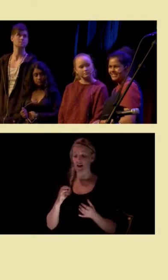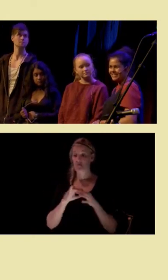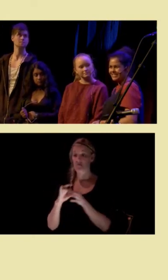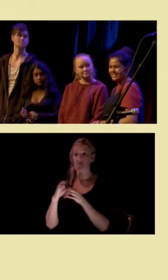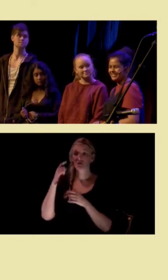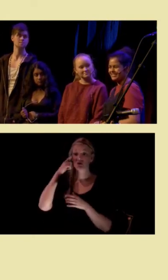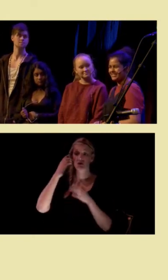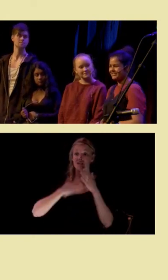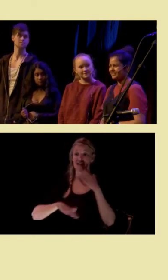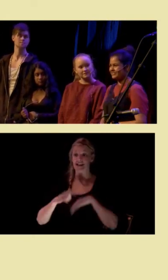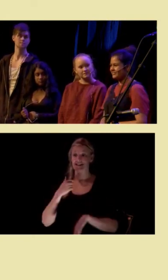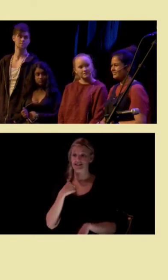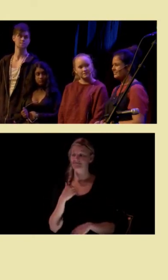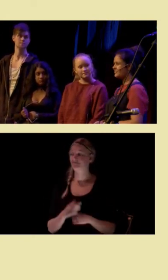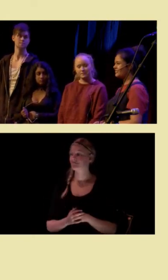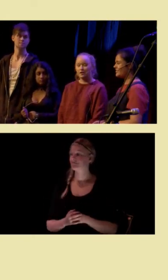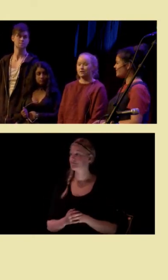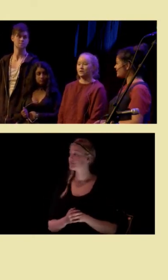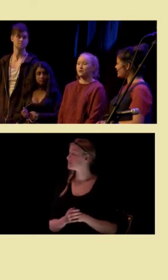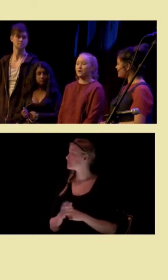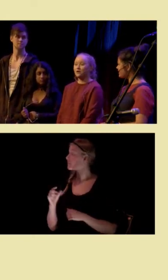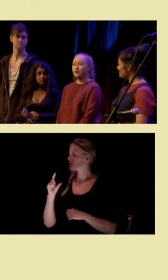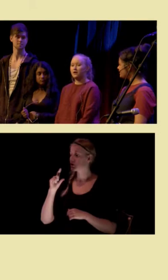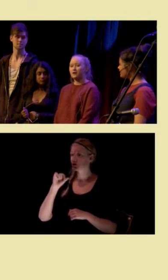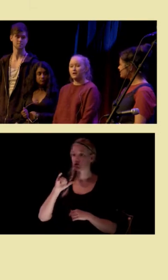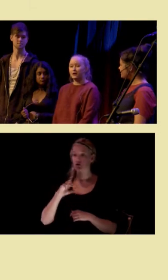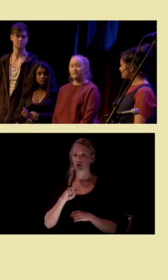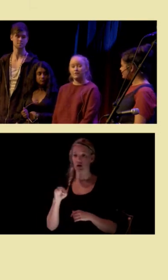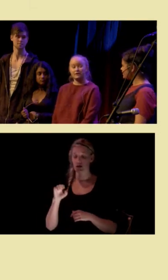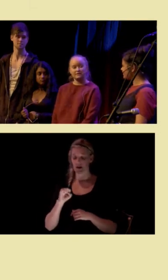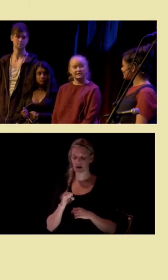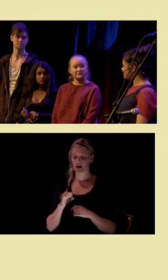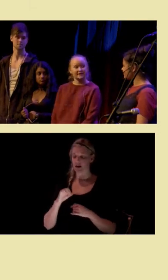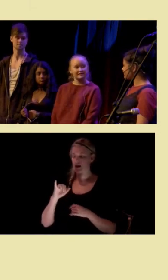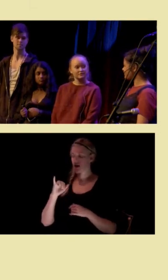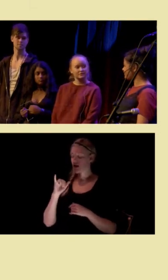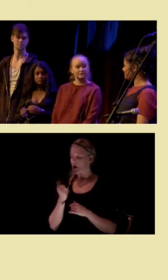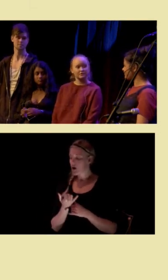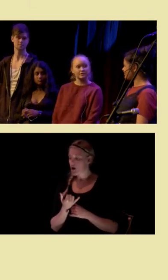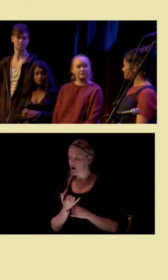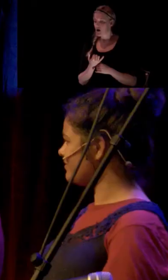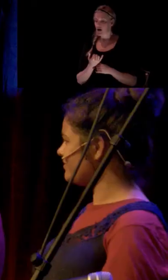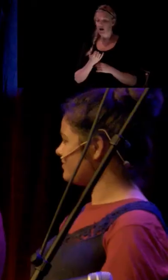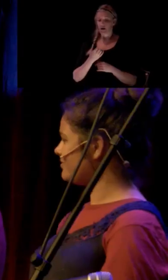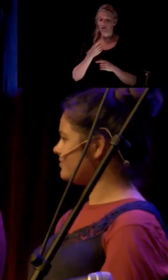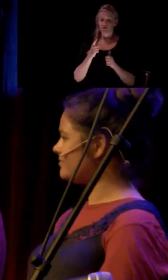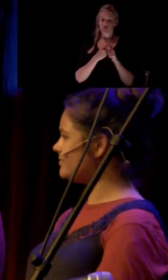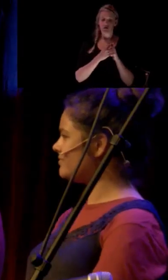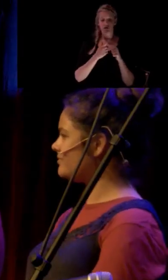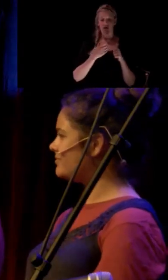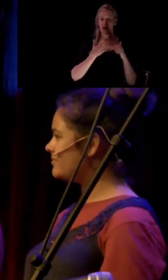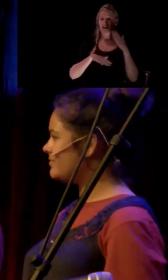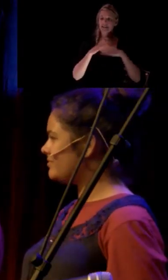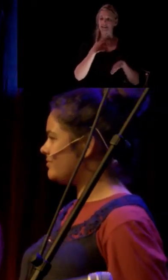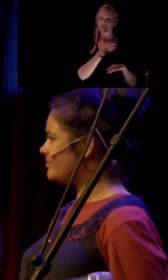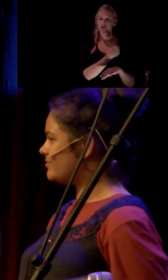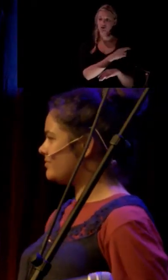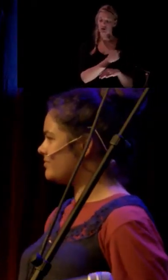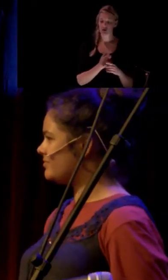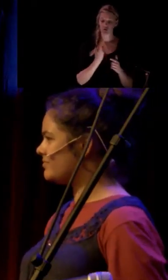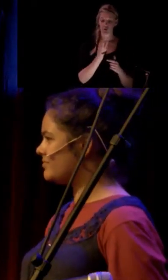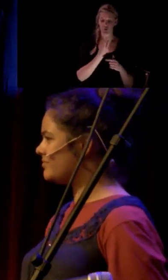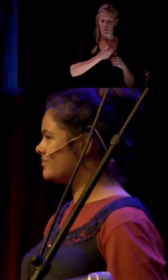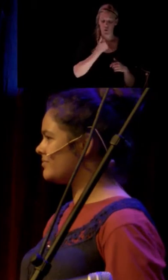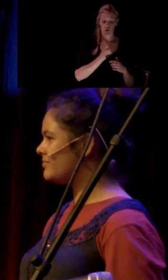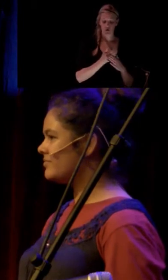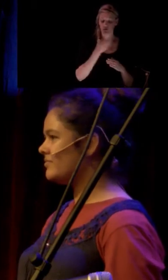helse. Ja. Trine? Ja. Jeg var en av de som gikk til helsesøster I 2 år, og så ble jeg